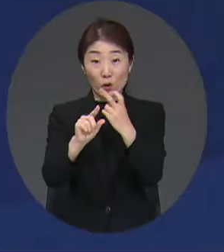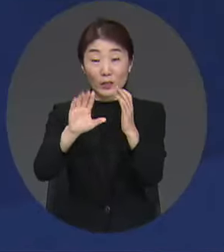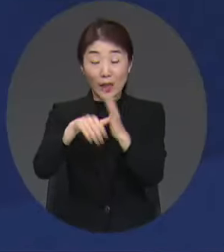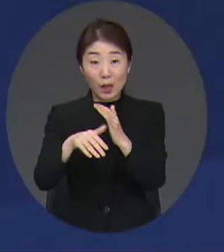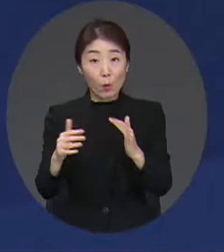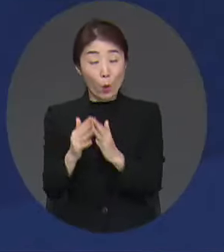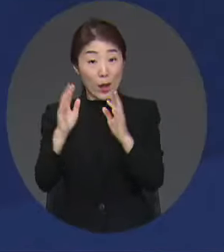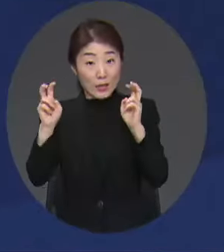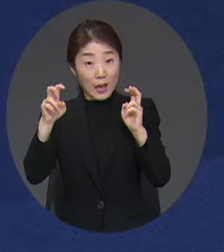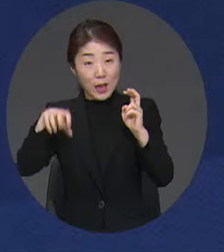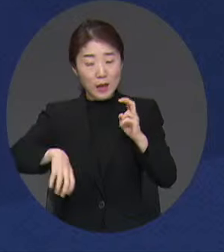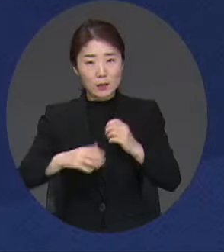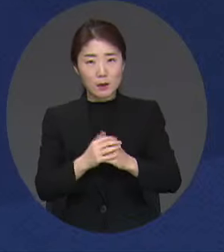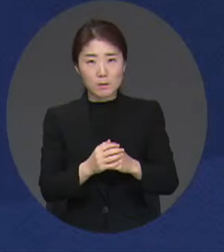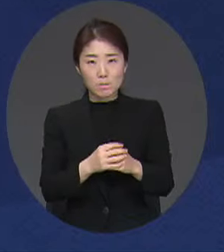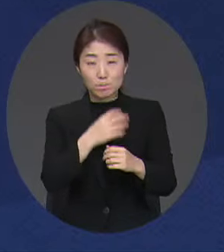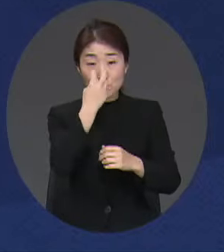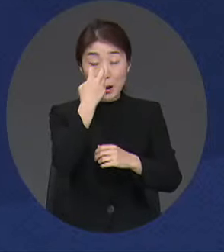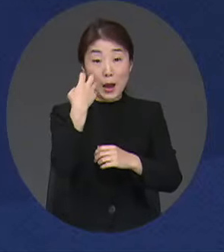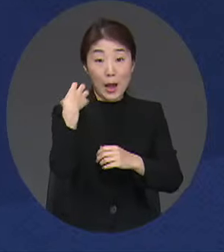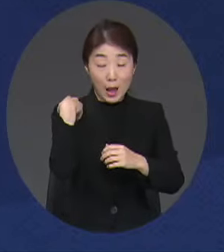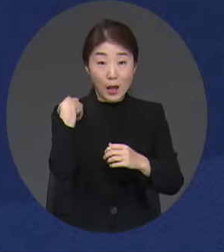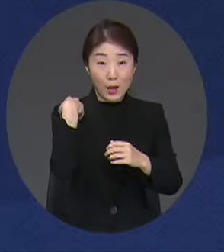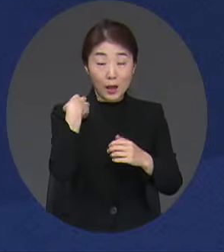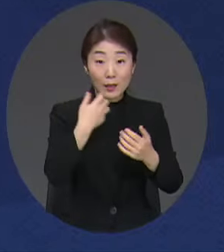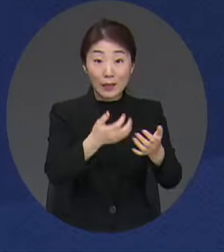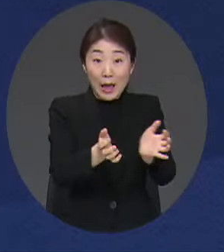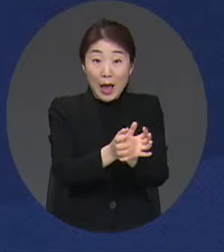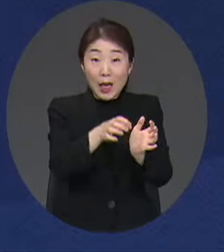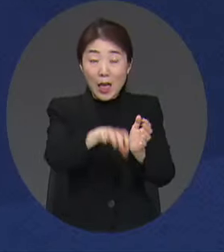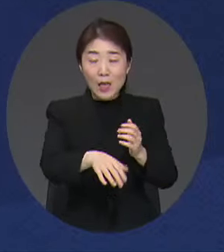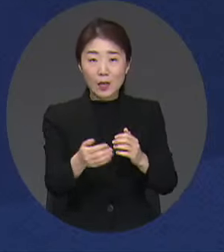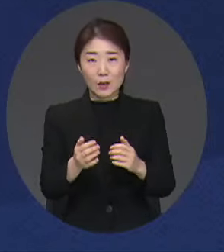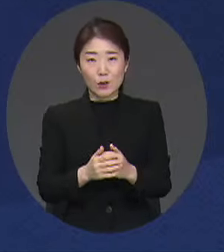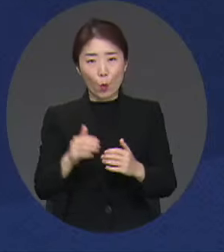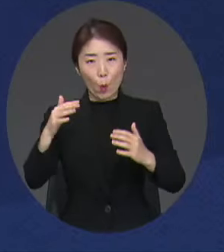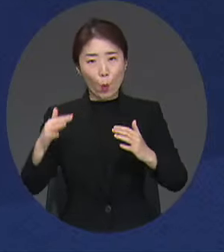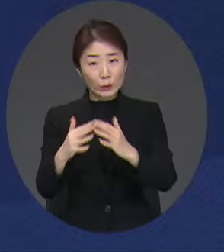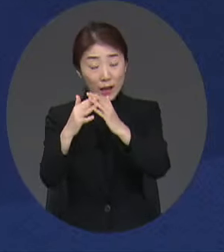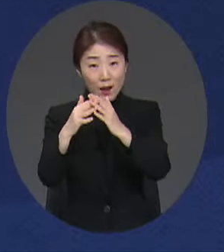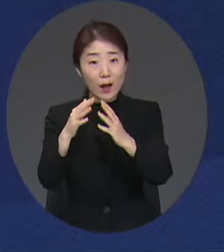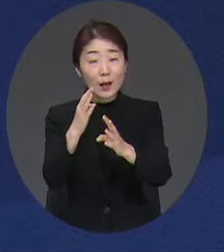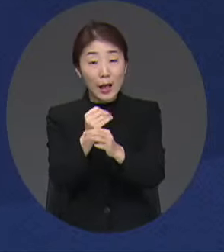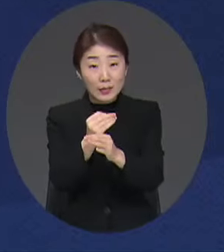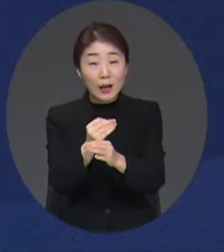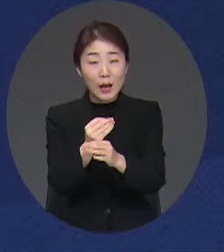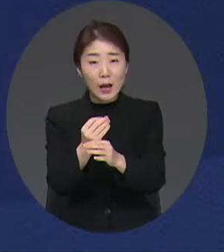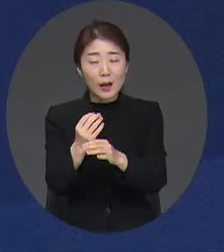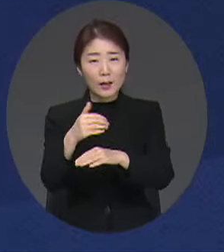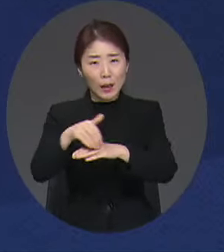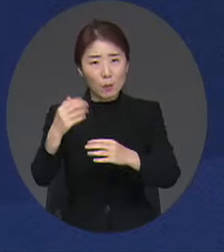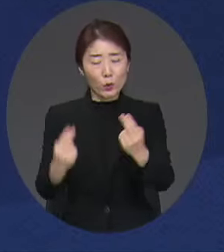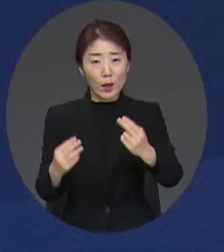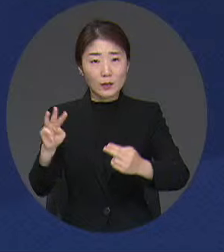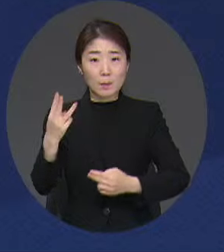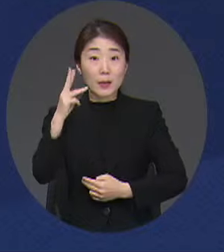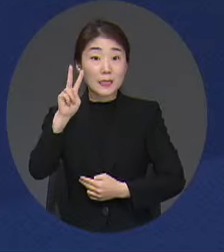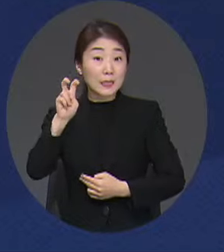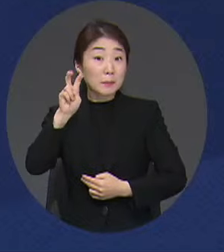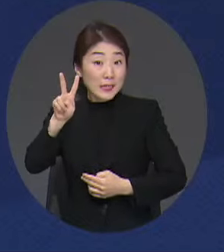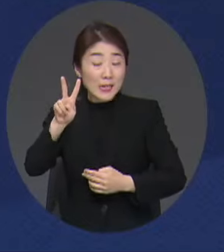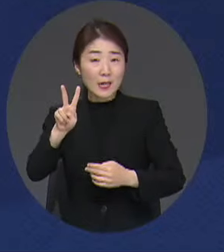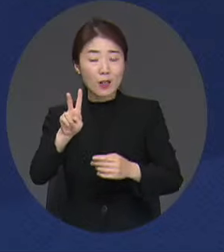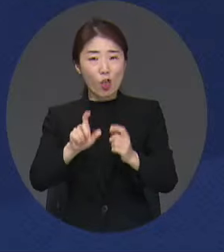시공사측은 감리를 맡은 건설 사업 관리단에 공사 기간을 당초보다 32일 연장해야 한다는 내용의